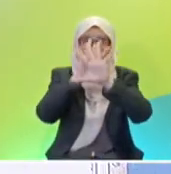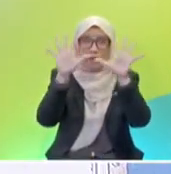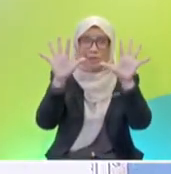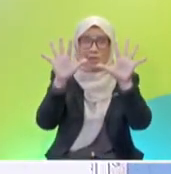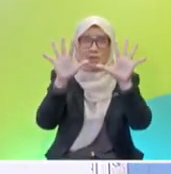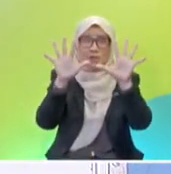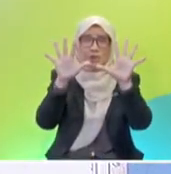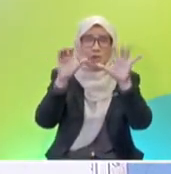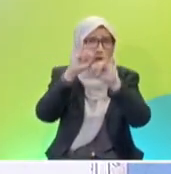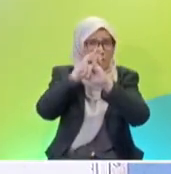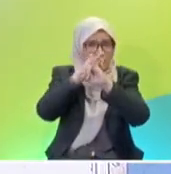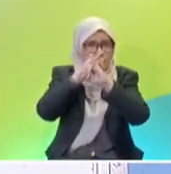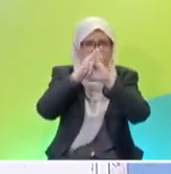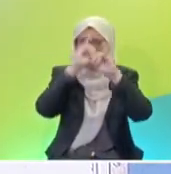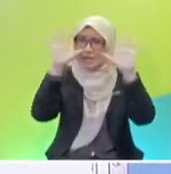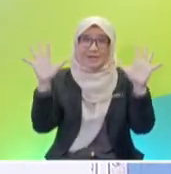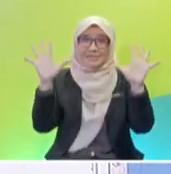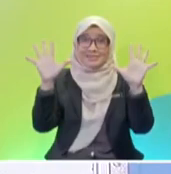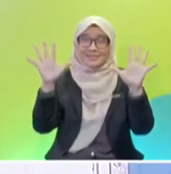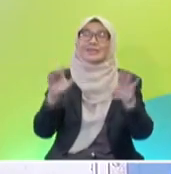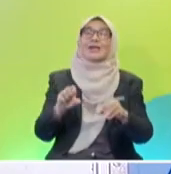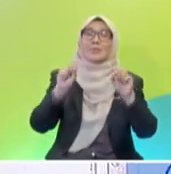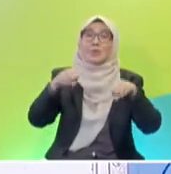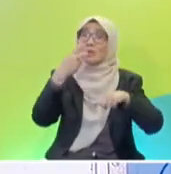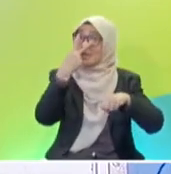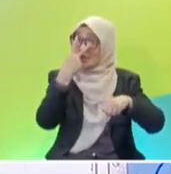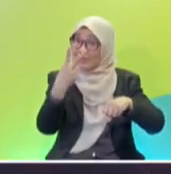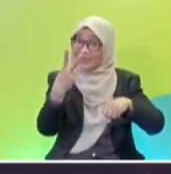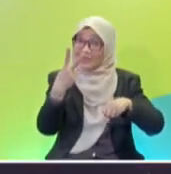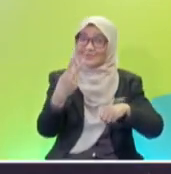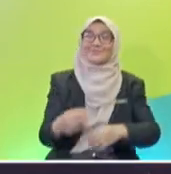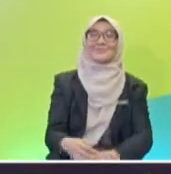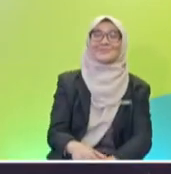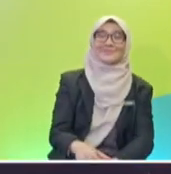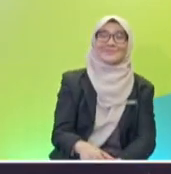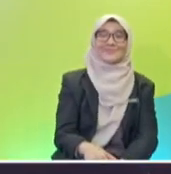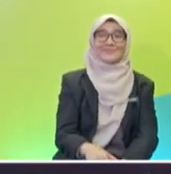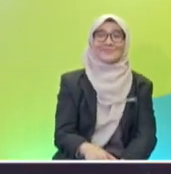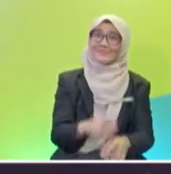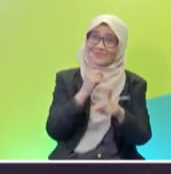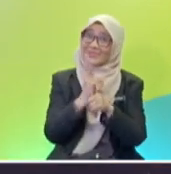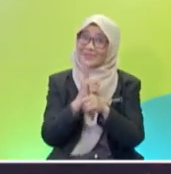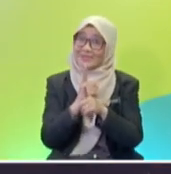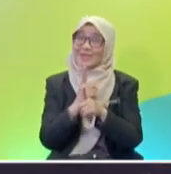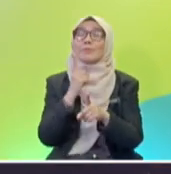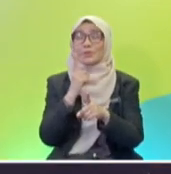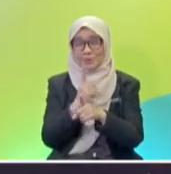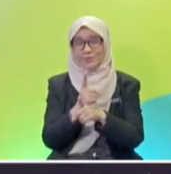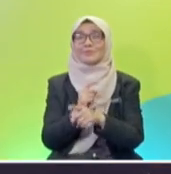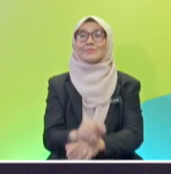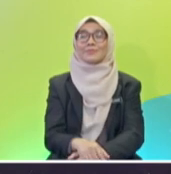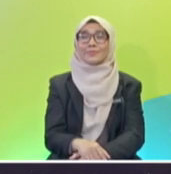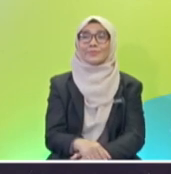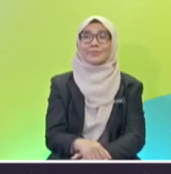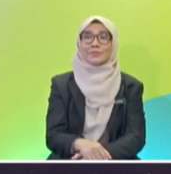di sana. Betul. Maka saya tulis sini jelas. Betul ke cikgu pemerhatian ini? Betul. Jadi